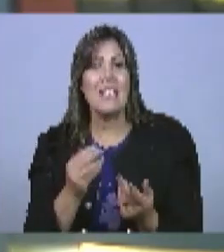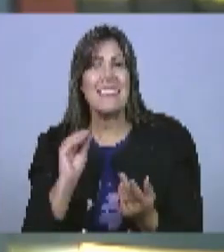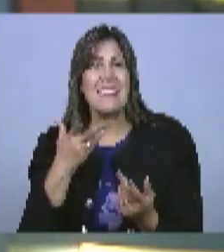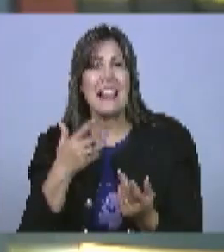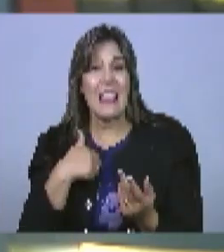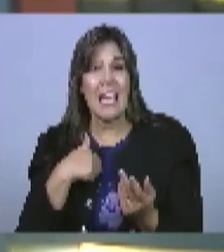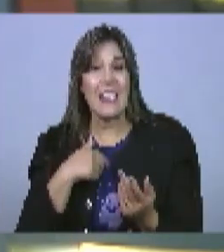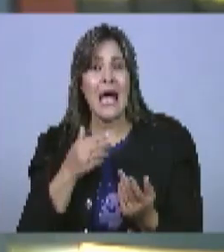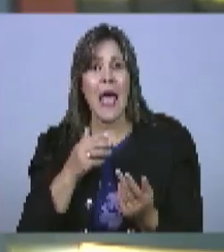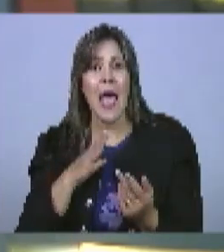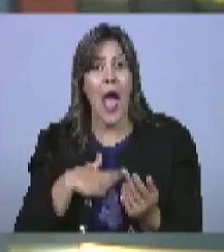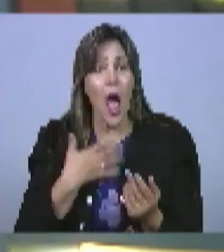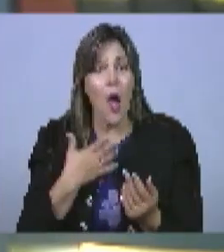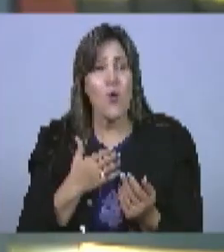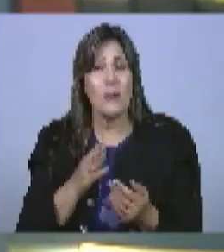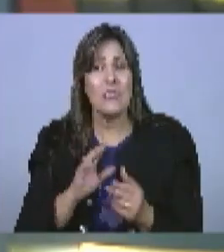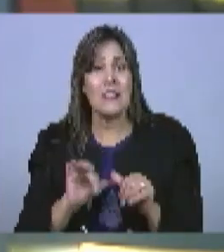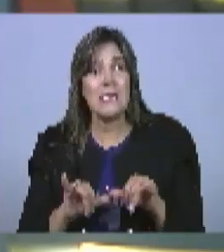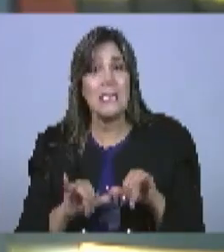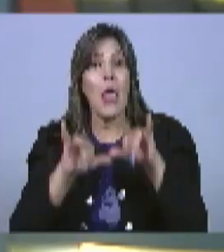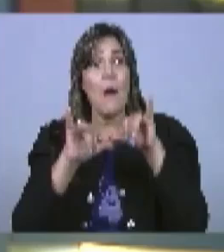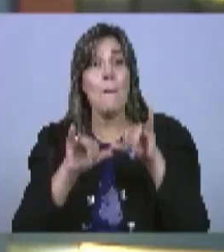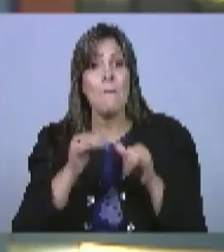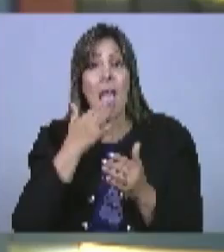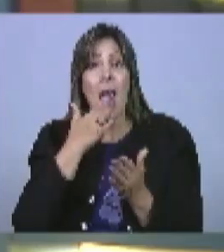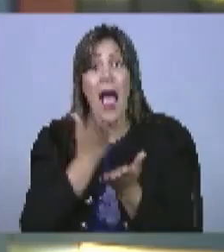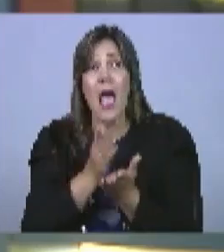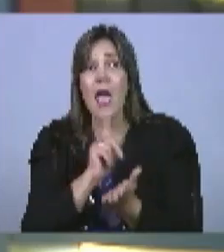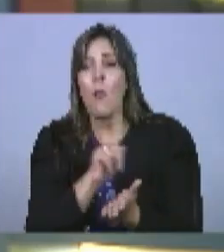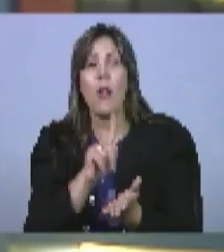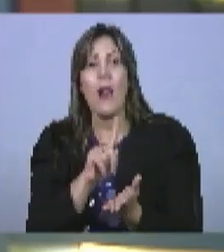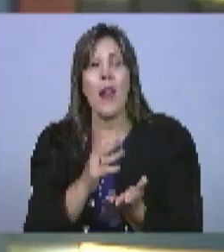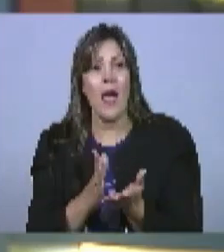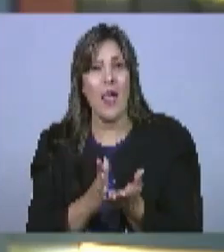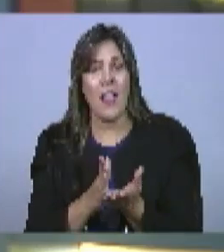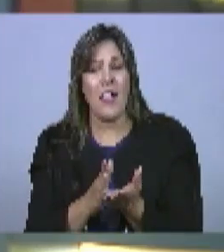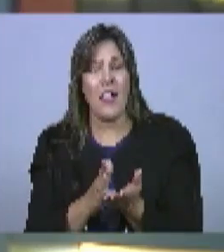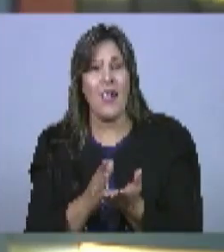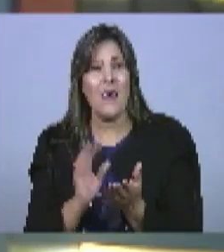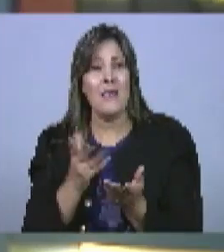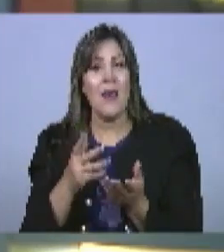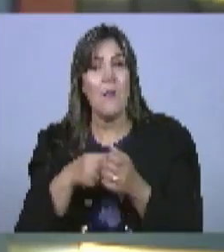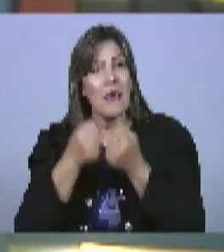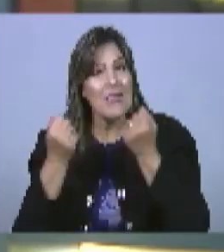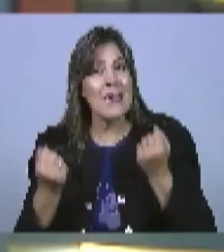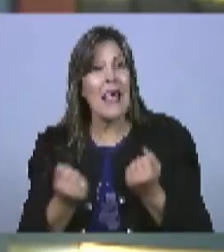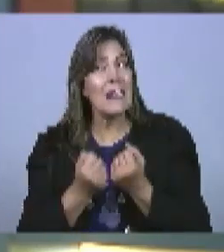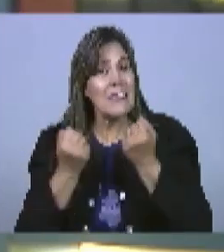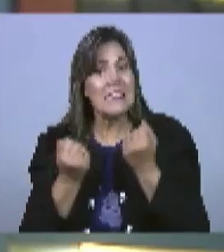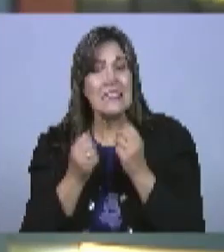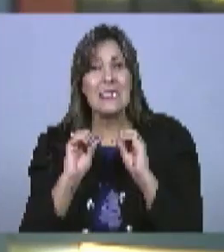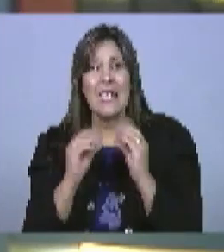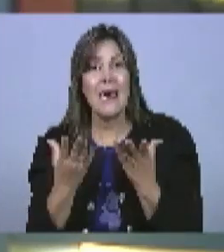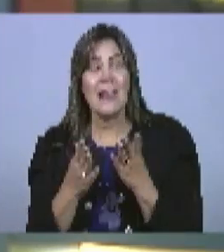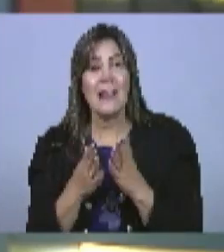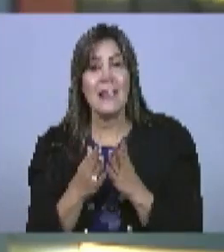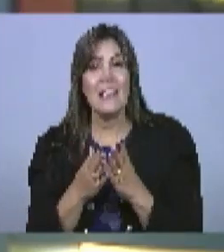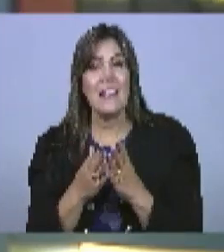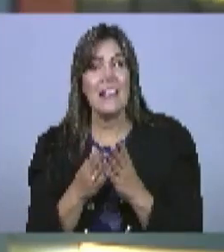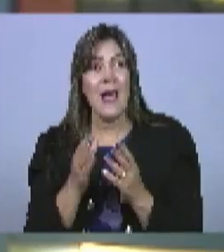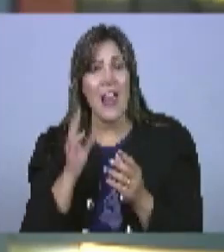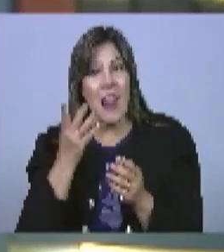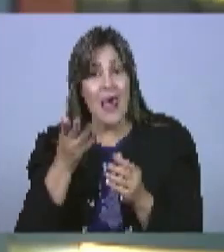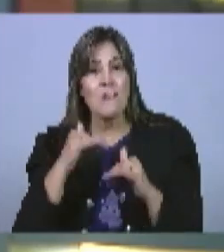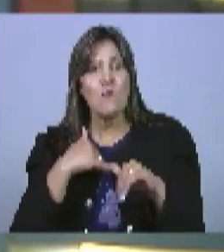تنميه حقيقيه بالتاكيد التنميه ليها ثمن وليها تجهيزات وليها مسار